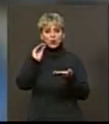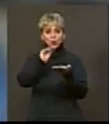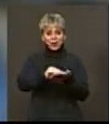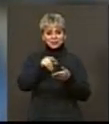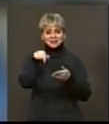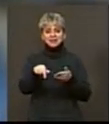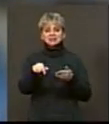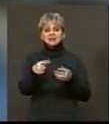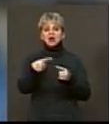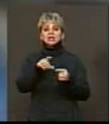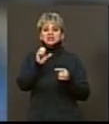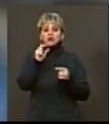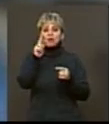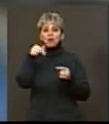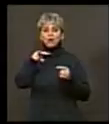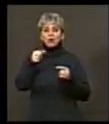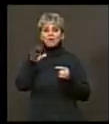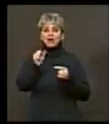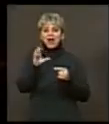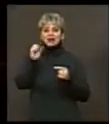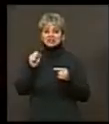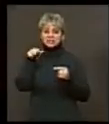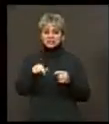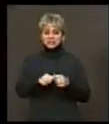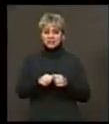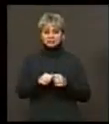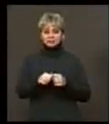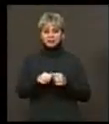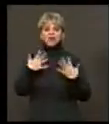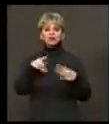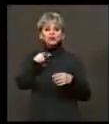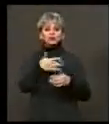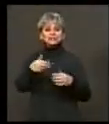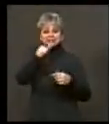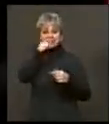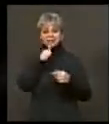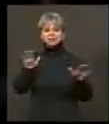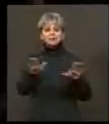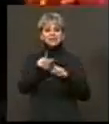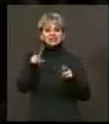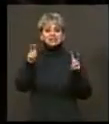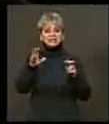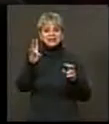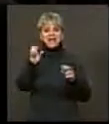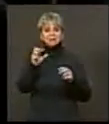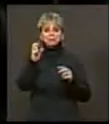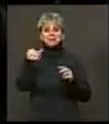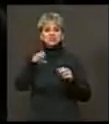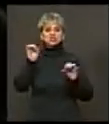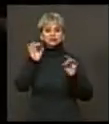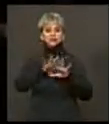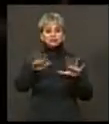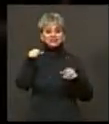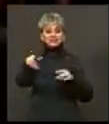указание там Соколова, Анастасия. Но вот уже несколько месяцев песня под названием «На бис» звучит в сети